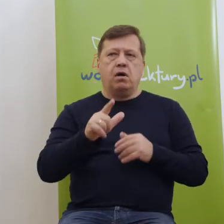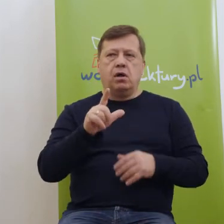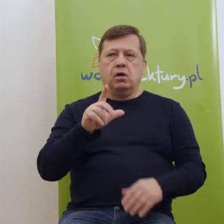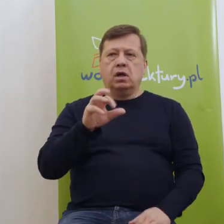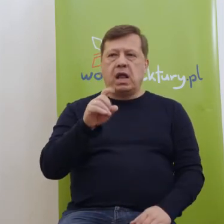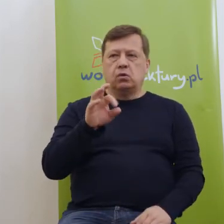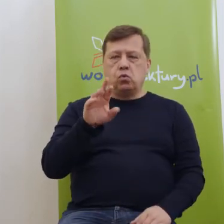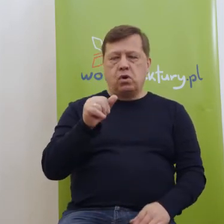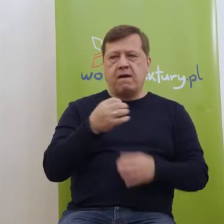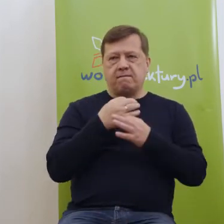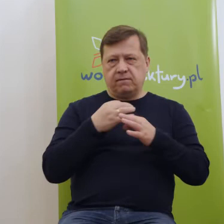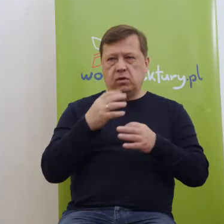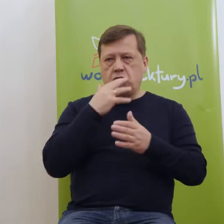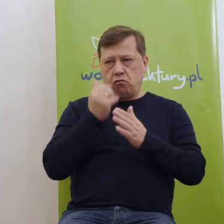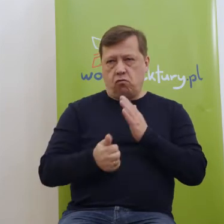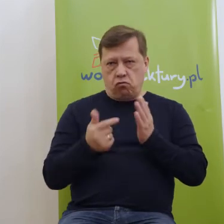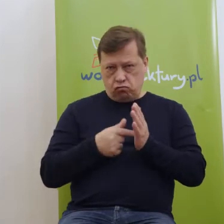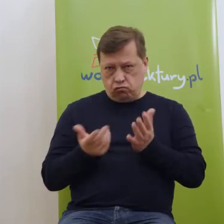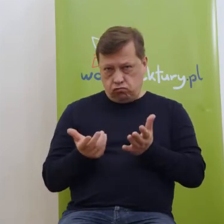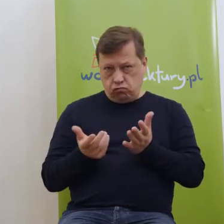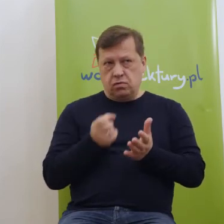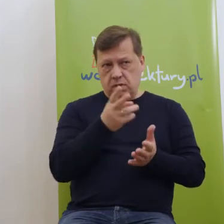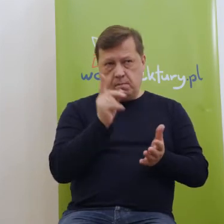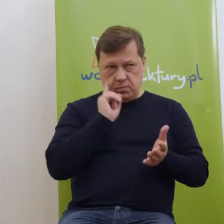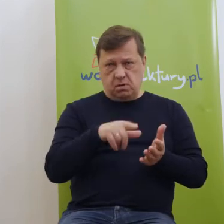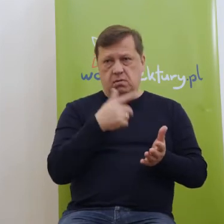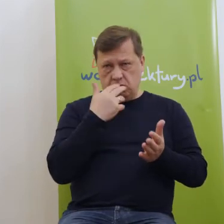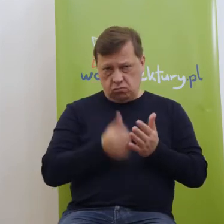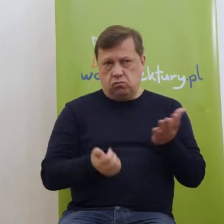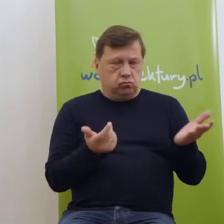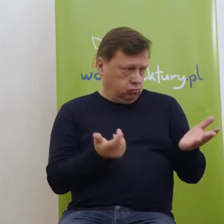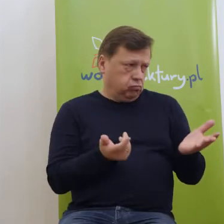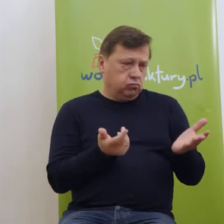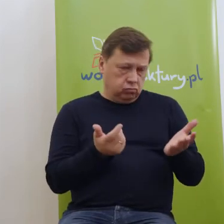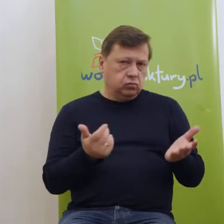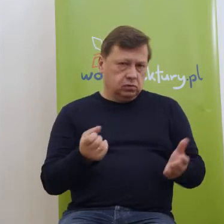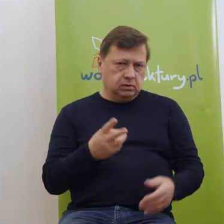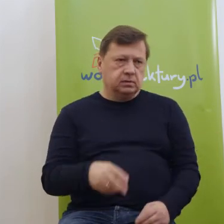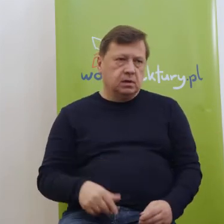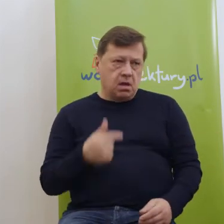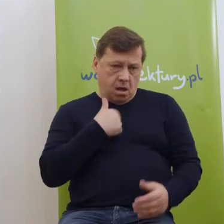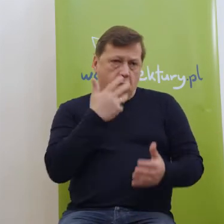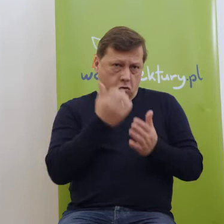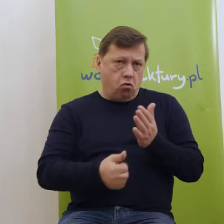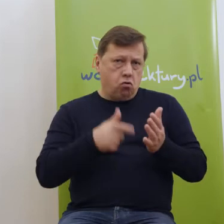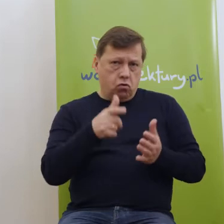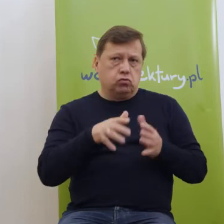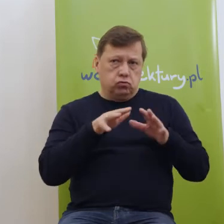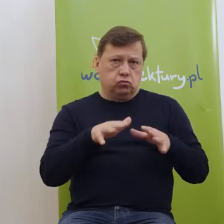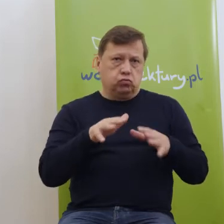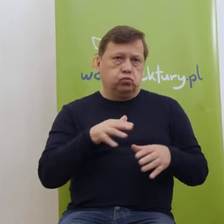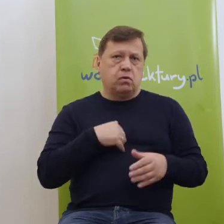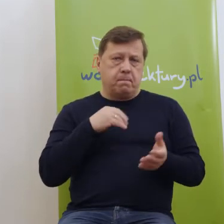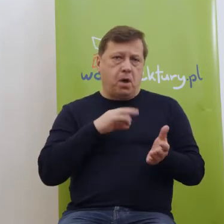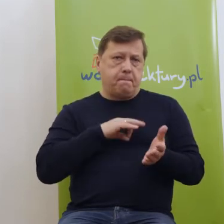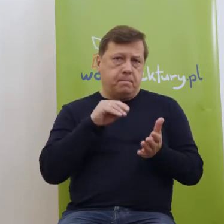Tak, to pytanie jest umówione oczywiście, ale naprawdę korzystam z wolnych lektur. Tak, korzystam, dlatego że ja korzystam bardzo dużo z wolnych lektur w mojej